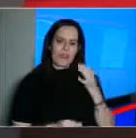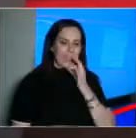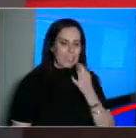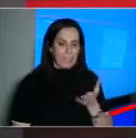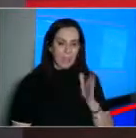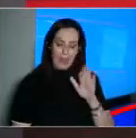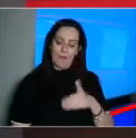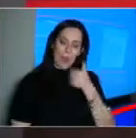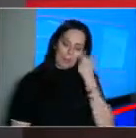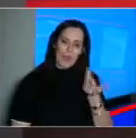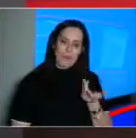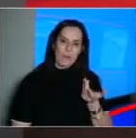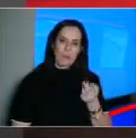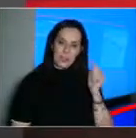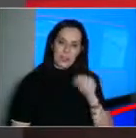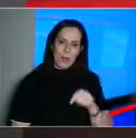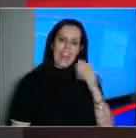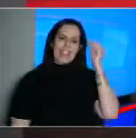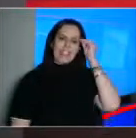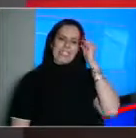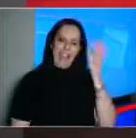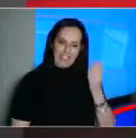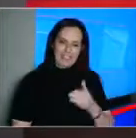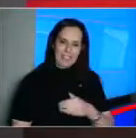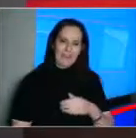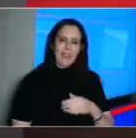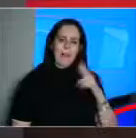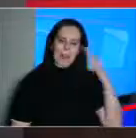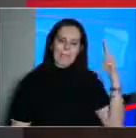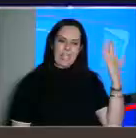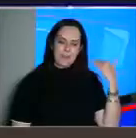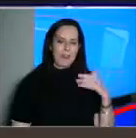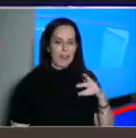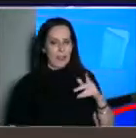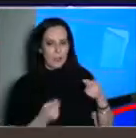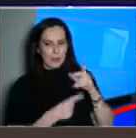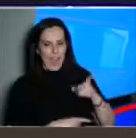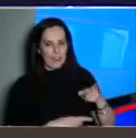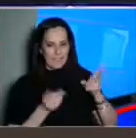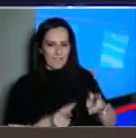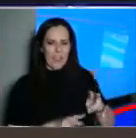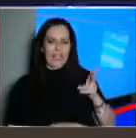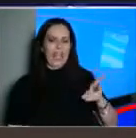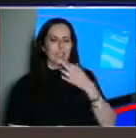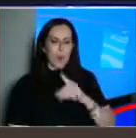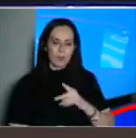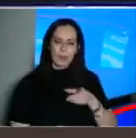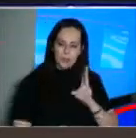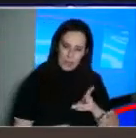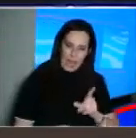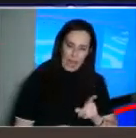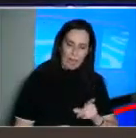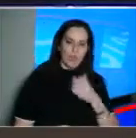הצעיר, וגם לקהל המבוקר שבא להיזכר מהצלילים האלה של הרדיו. זה מוזיקה עיראקית עיראקית או עיראקית יהודית?